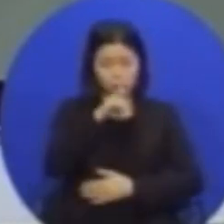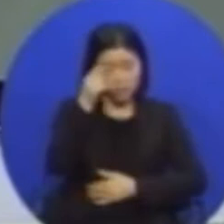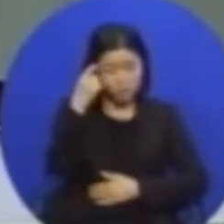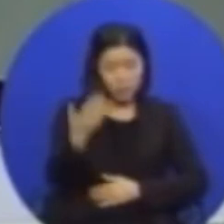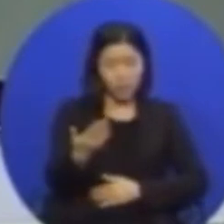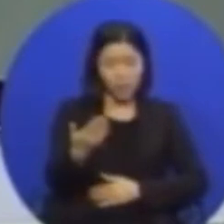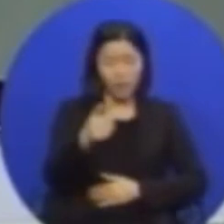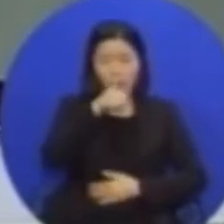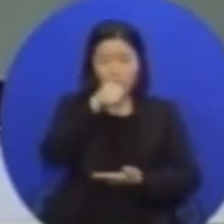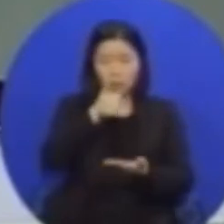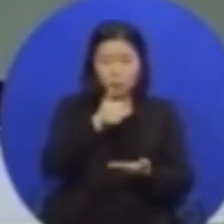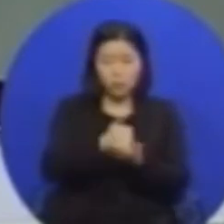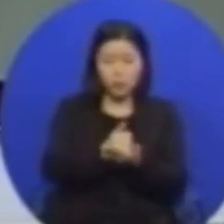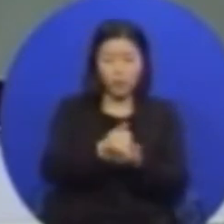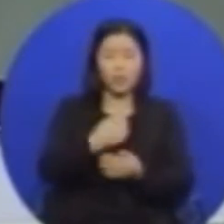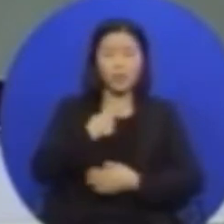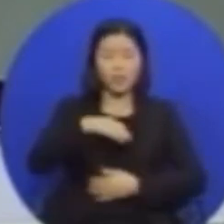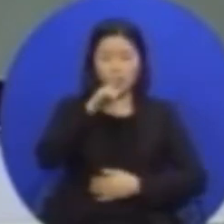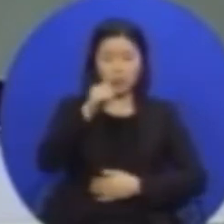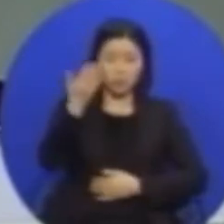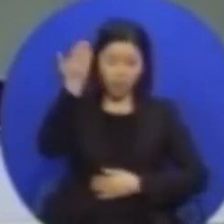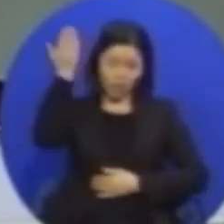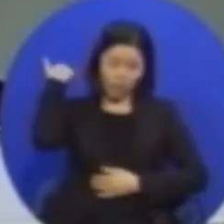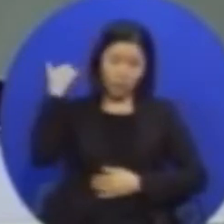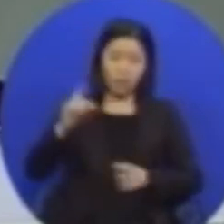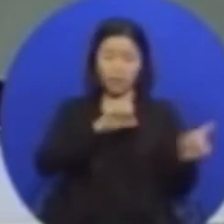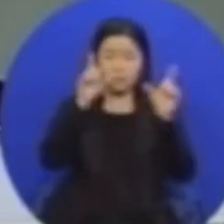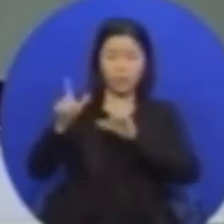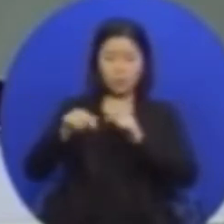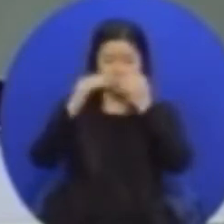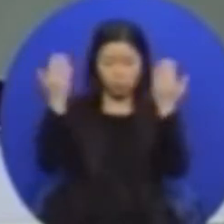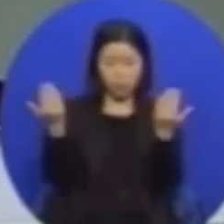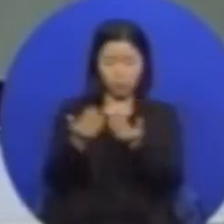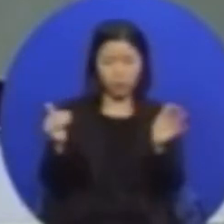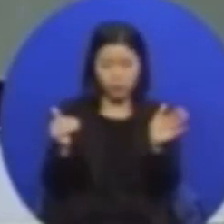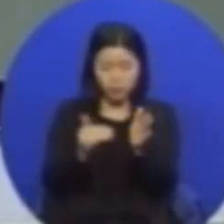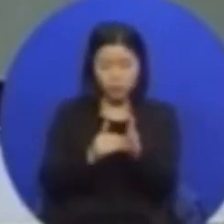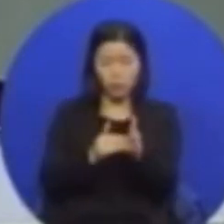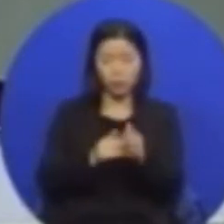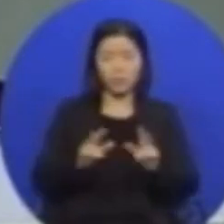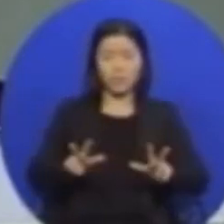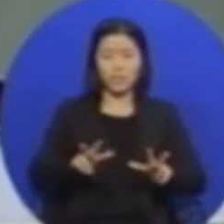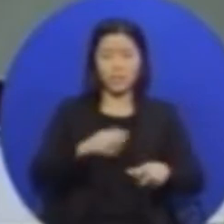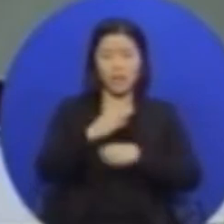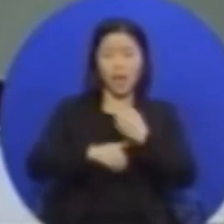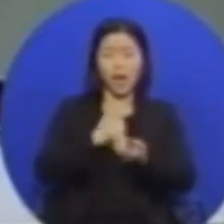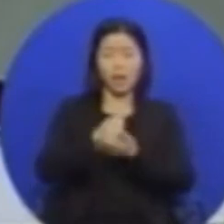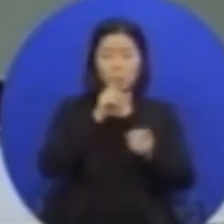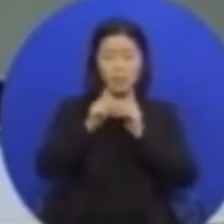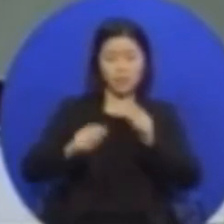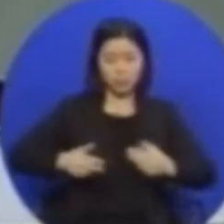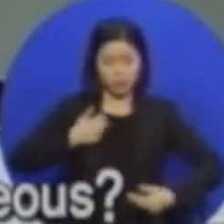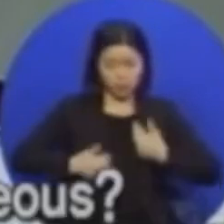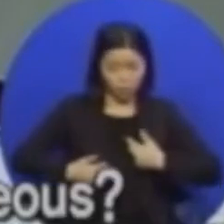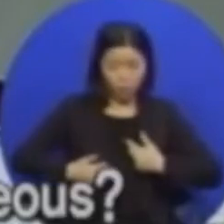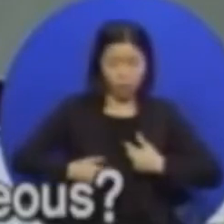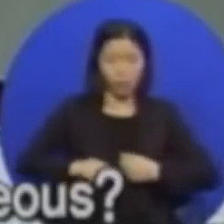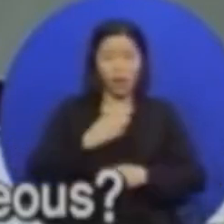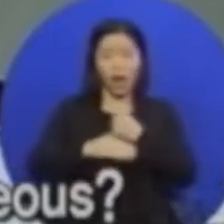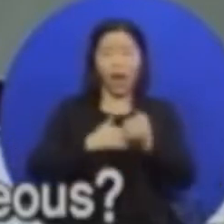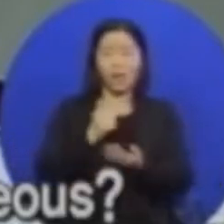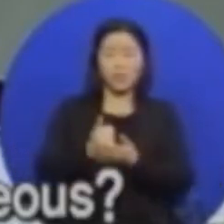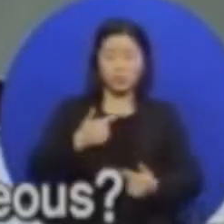이전 삶은 다 정말 이제는 지나가 버렸고 이제는 하나님의 말씀을 즐거워하며 하나님이 기뻐하시는 삶을